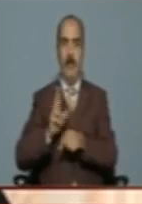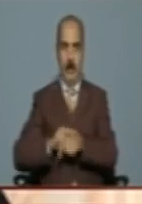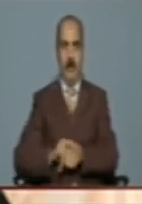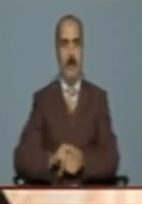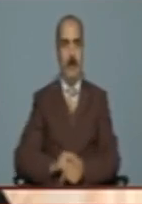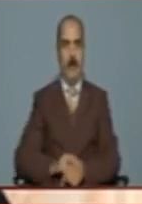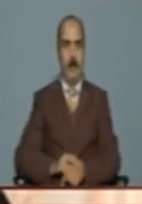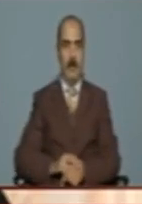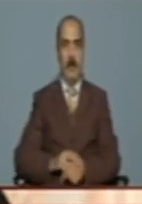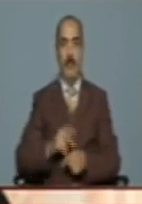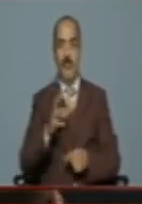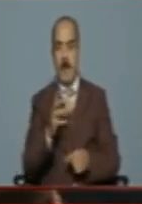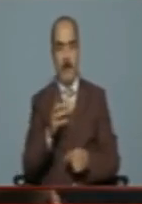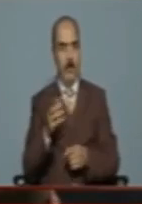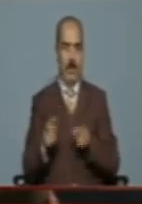أم الشباب،